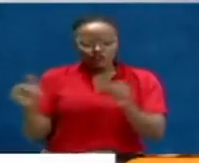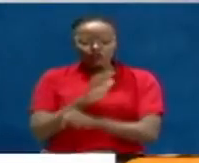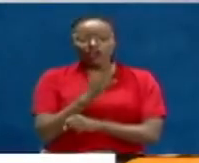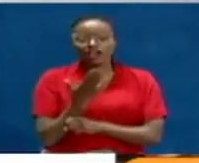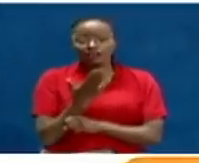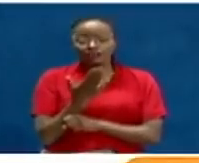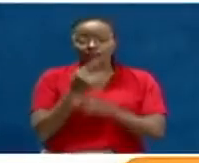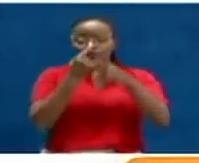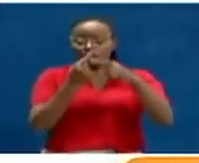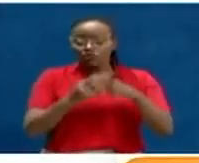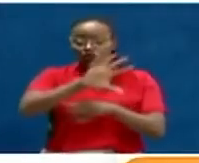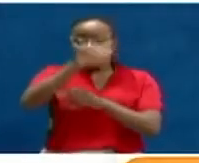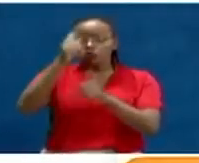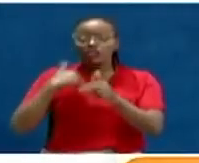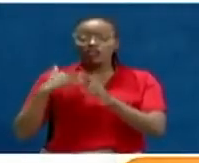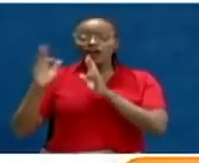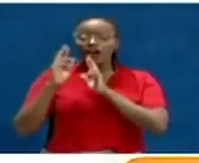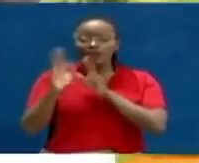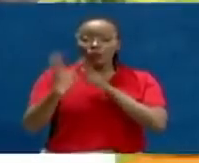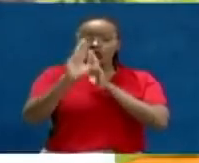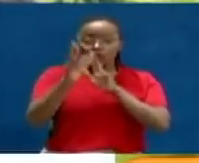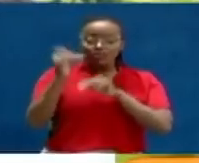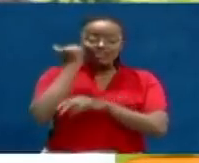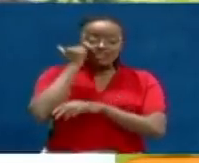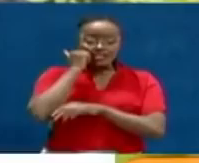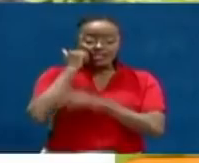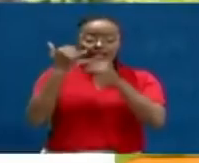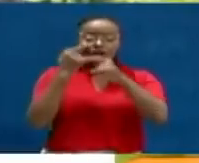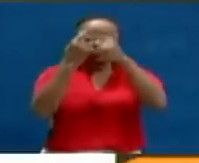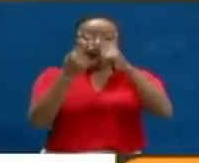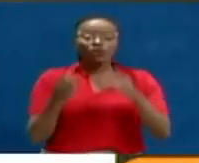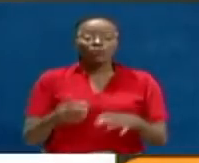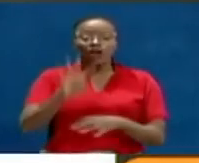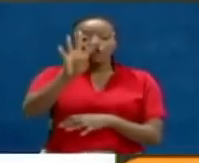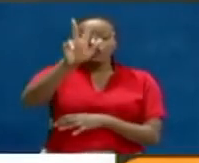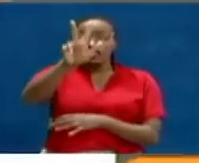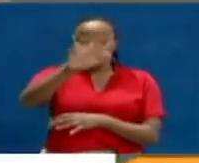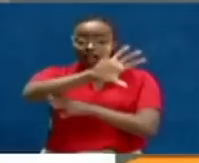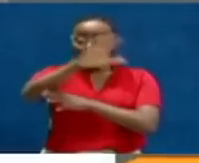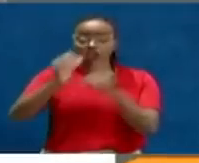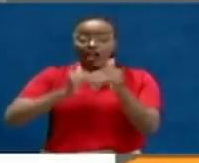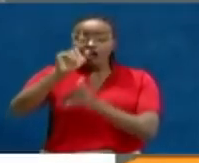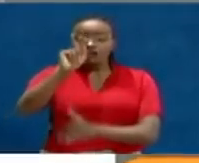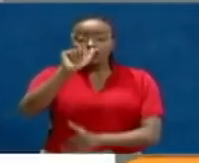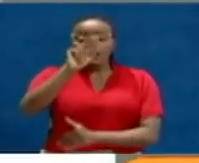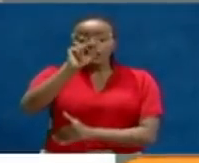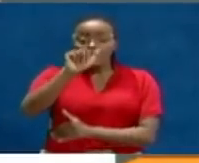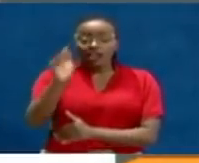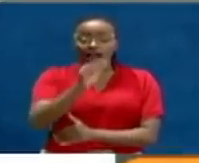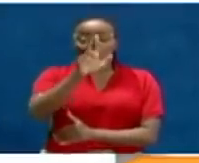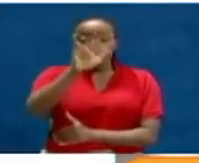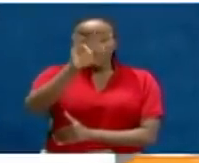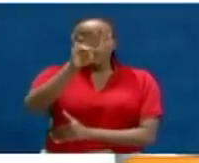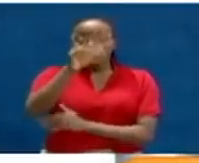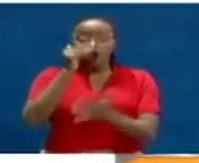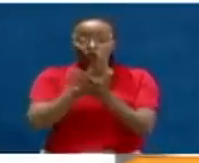kiukamilifu. Idadi ya kaunti zinazoripoti maambukizi ya korona sasa imefikia 44 baada ya Tana River kupata mgonjwa